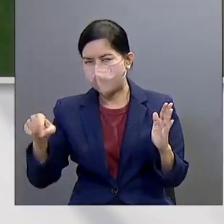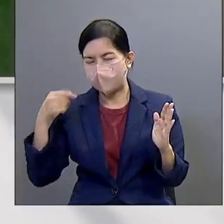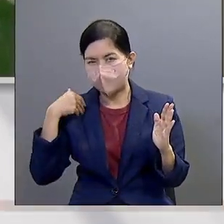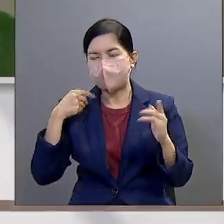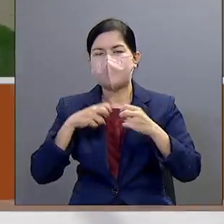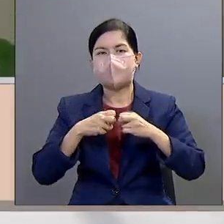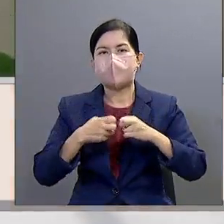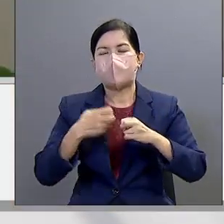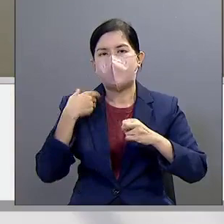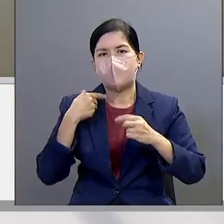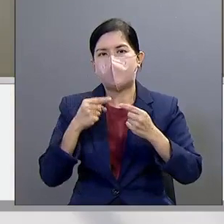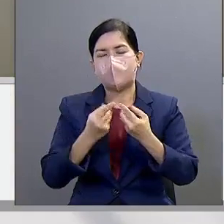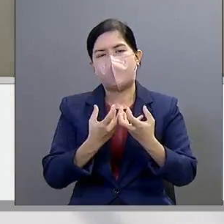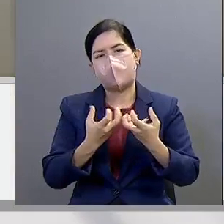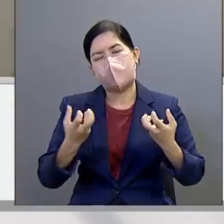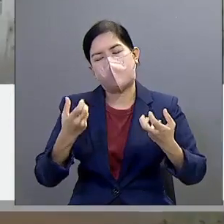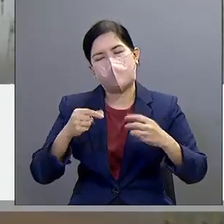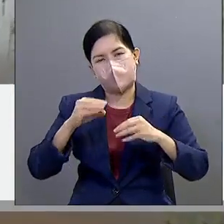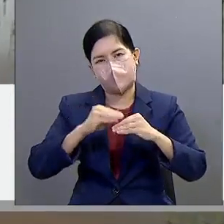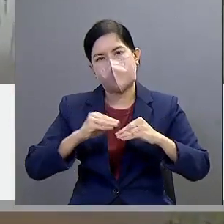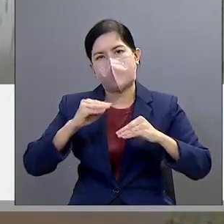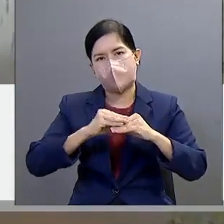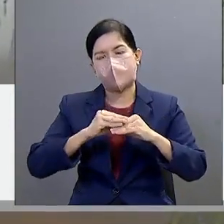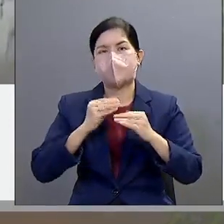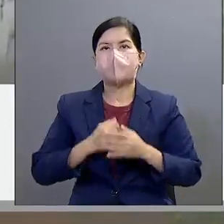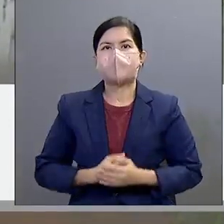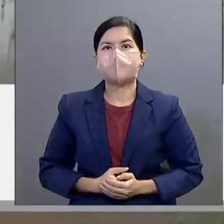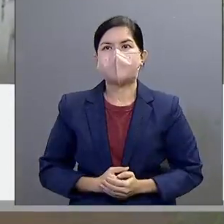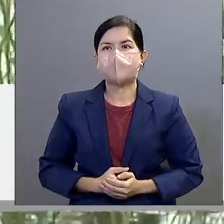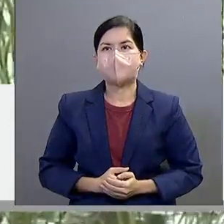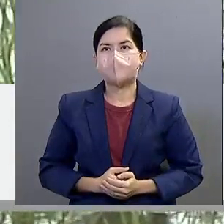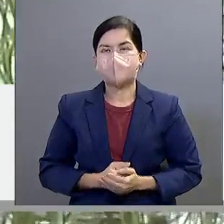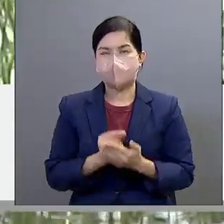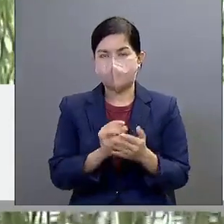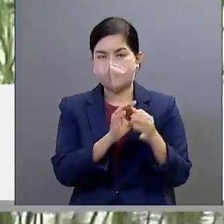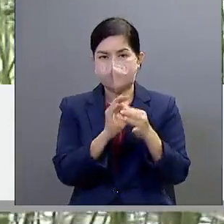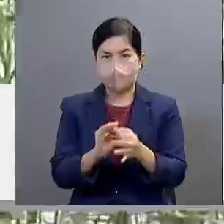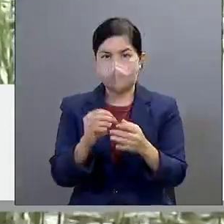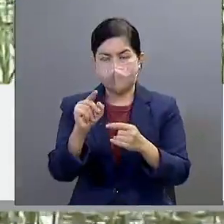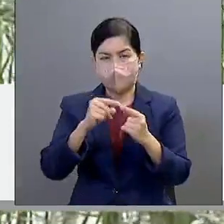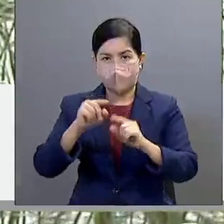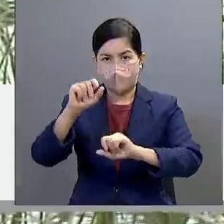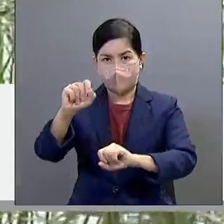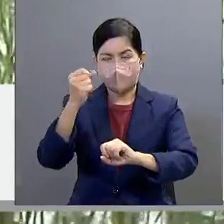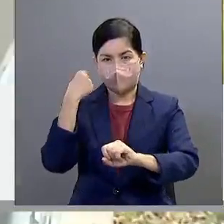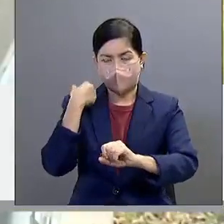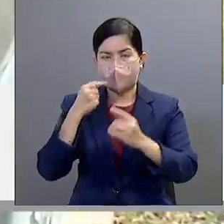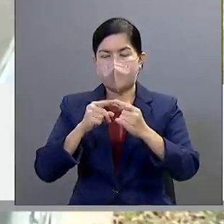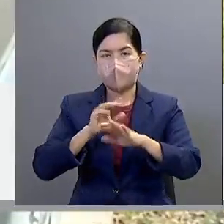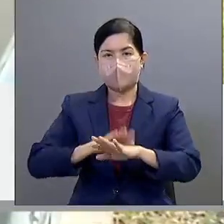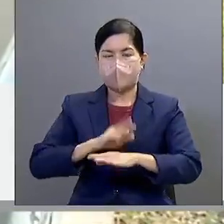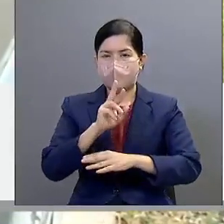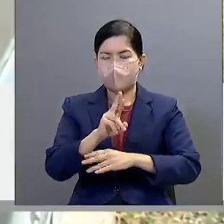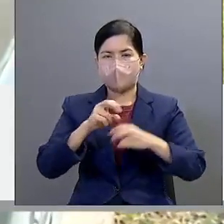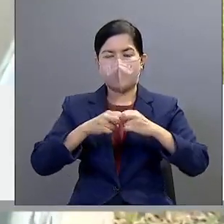างความเสียหายต่อ GDP เพิ่มมากขึ้นด้วยค่ะหนึ่งในพื้นที่ที่ถูกประกาศให้เป็นที่เฝ้าระวังน้ำท่วมเฉีย